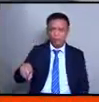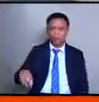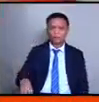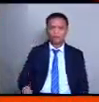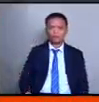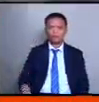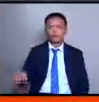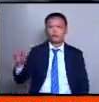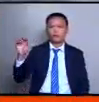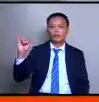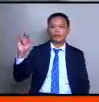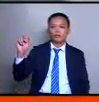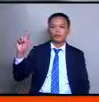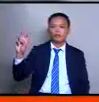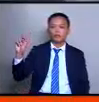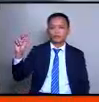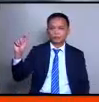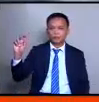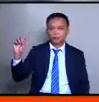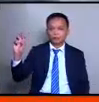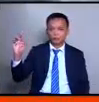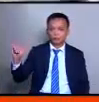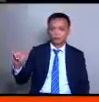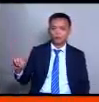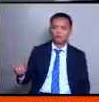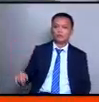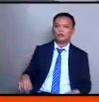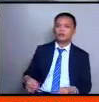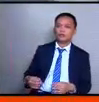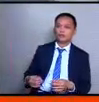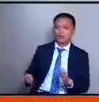lahat. Architect, halimbawa ako, gusto